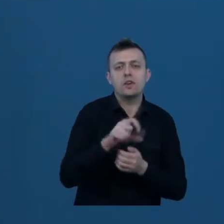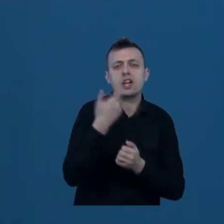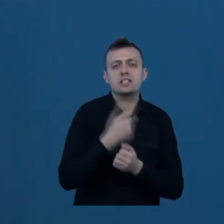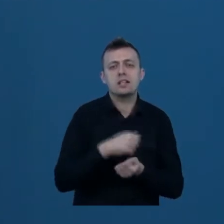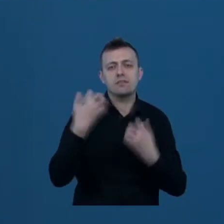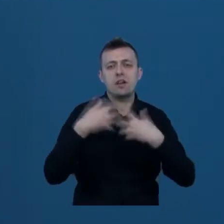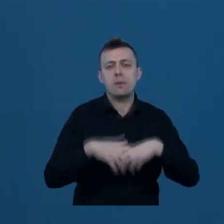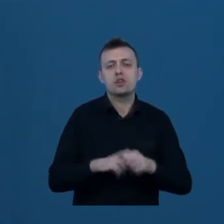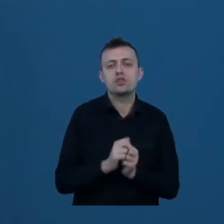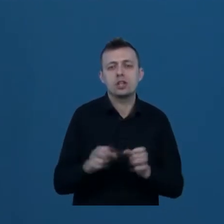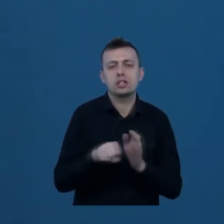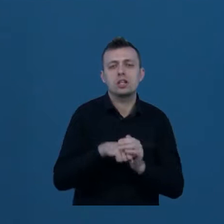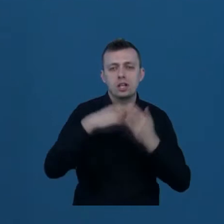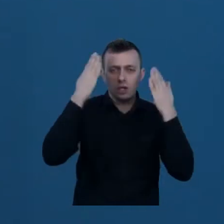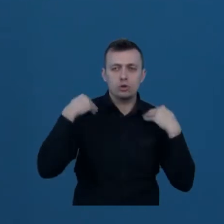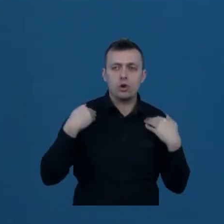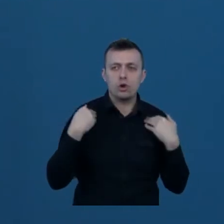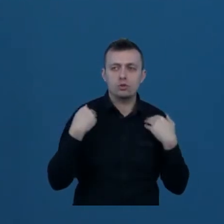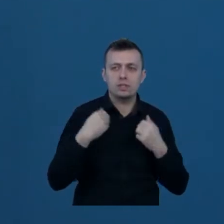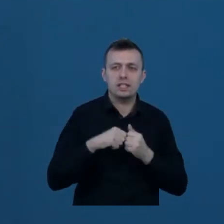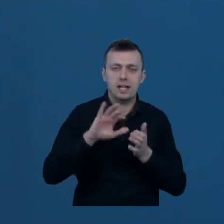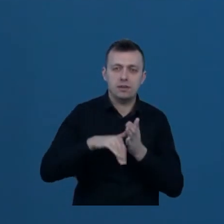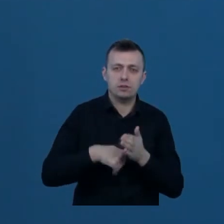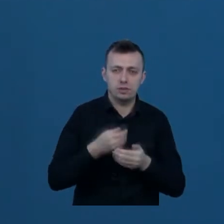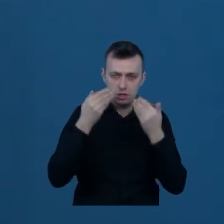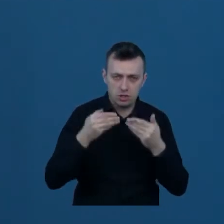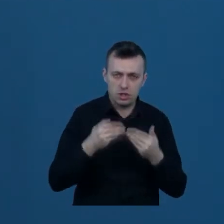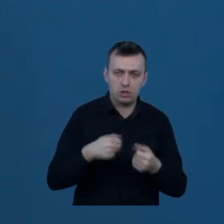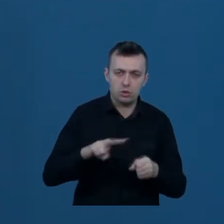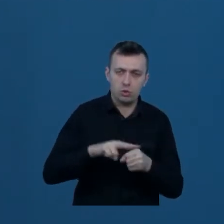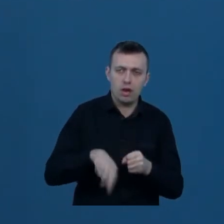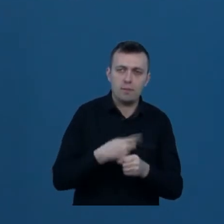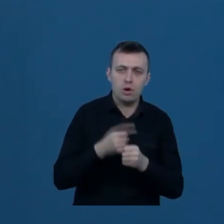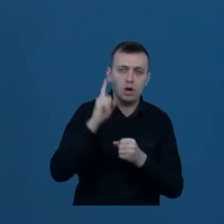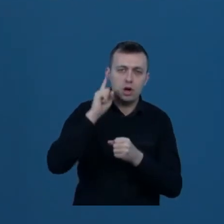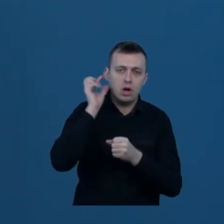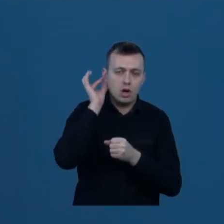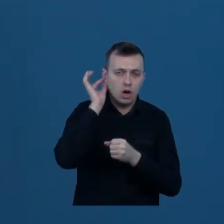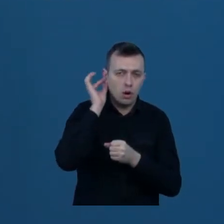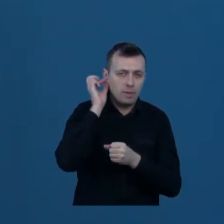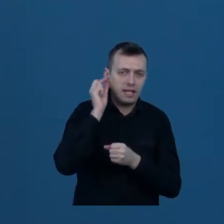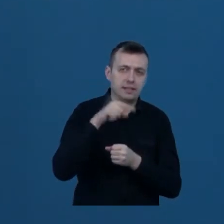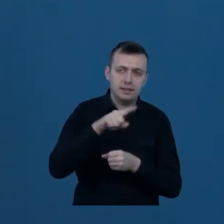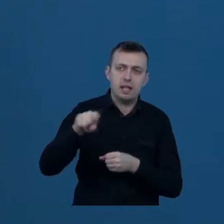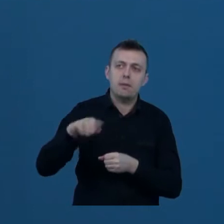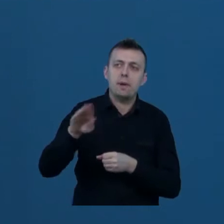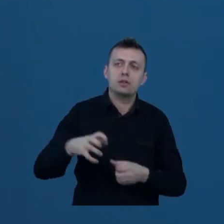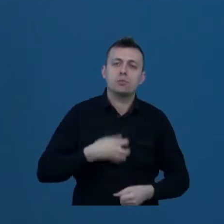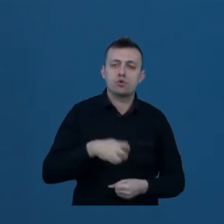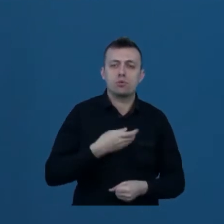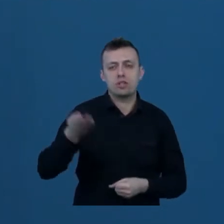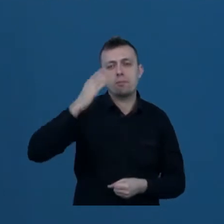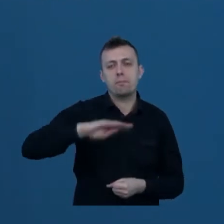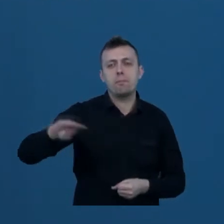Próżnociąg położniczy oraz ciśnieniomierz jezdny. Ten nowoczesny sprzęt trafił do Kutnowskiego Szpitala. Dzięki niemu kobiety będą czuły